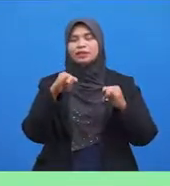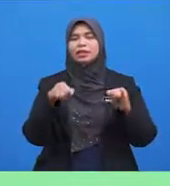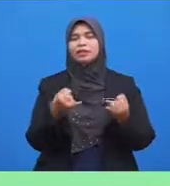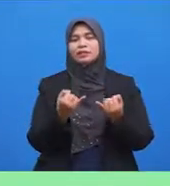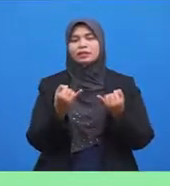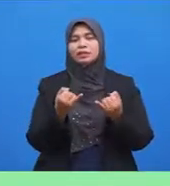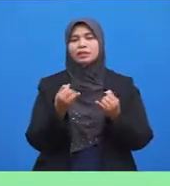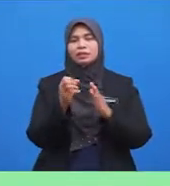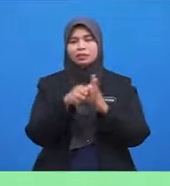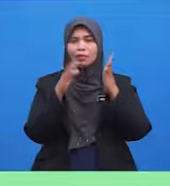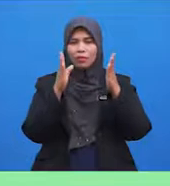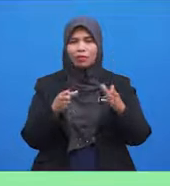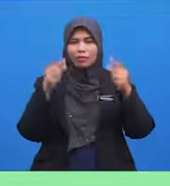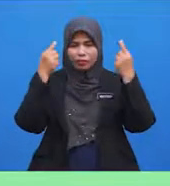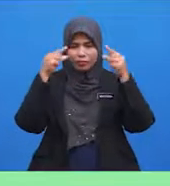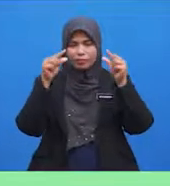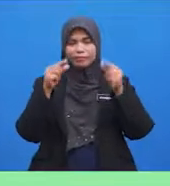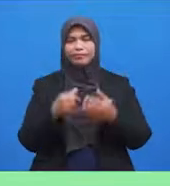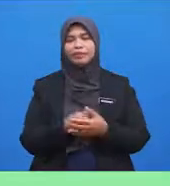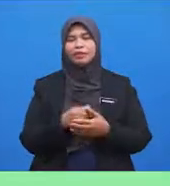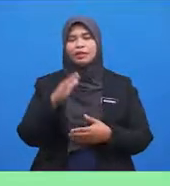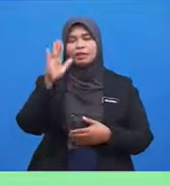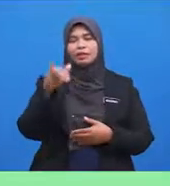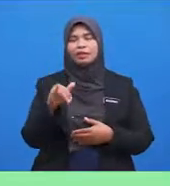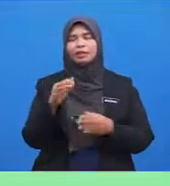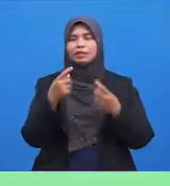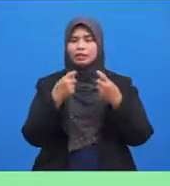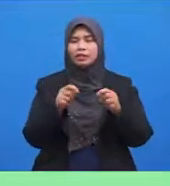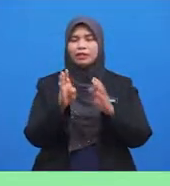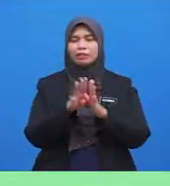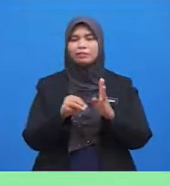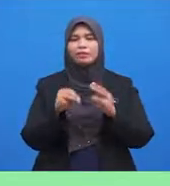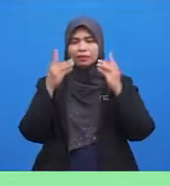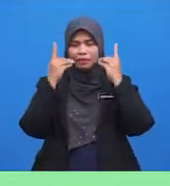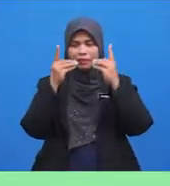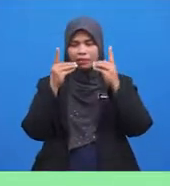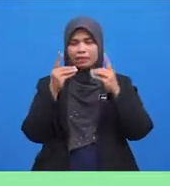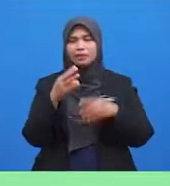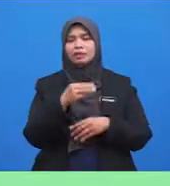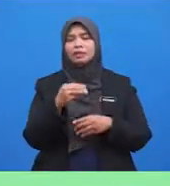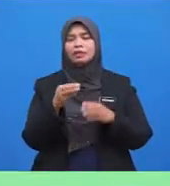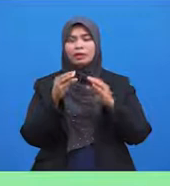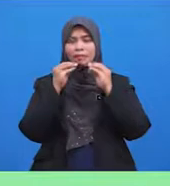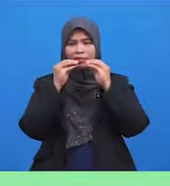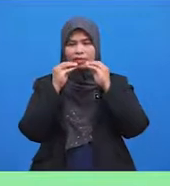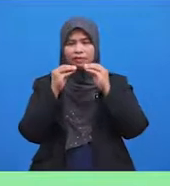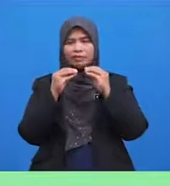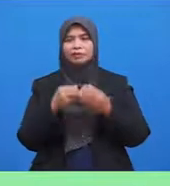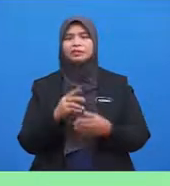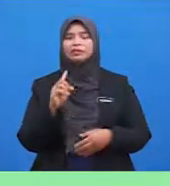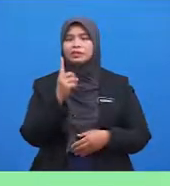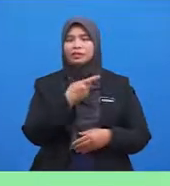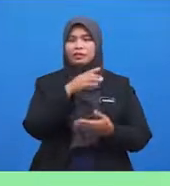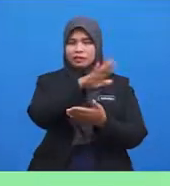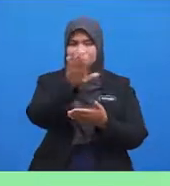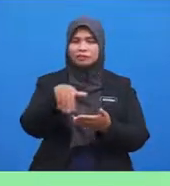jasa seorang guru yang telah mendidik dan mengajar